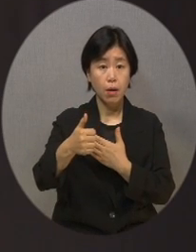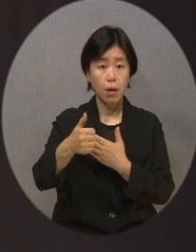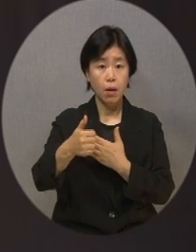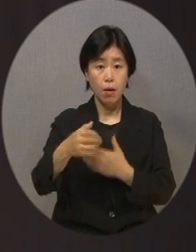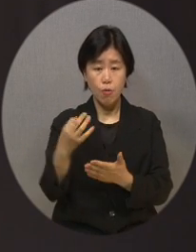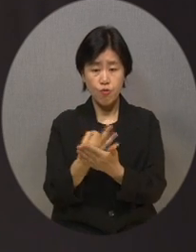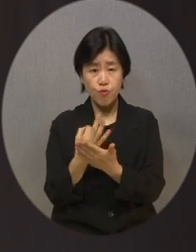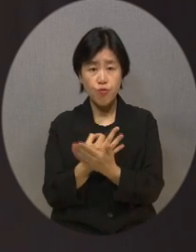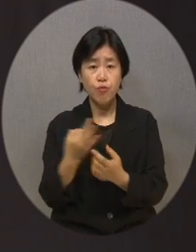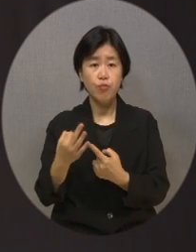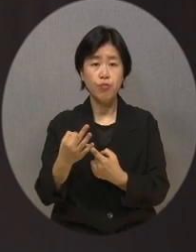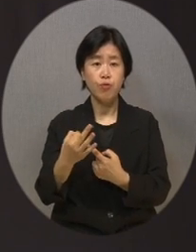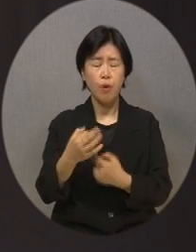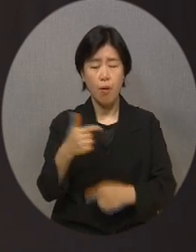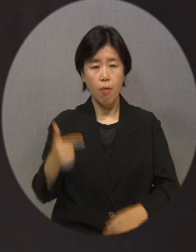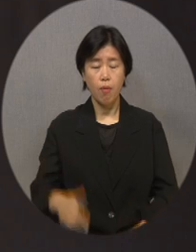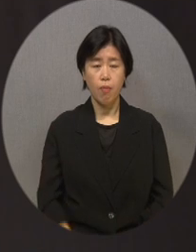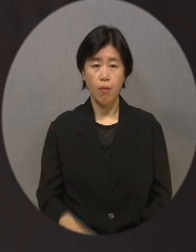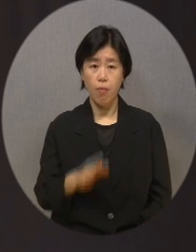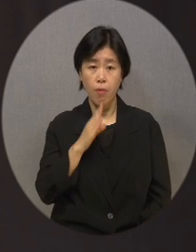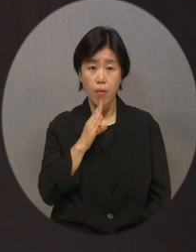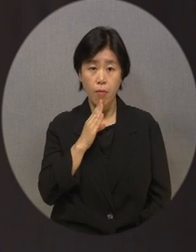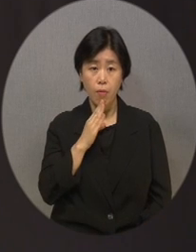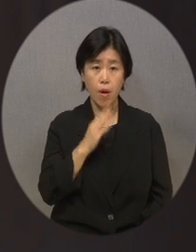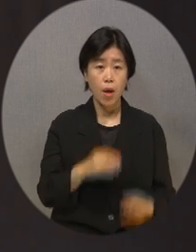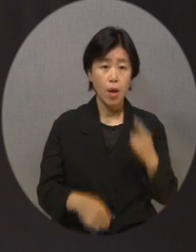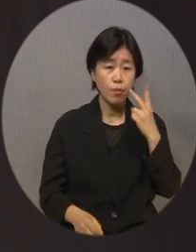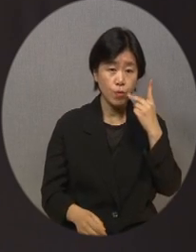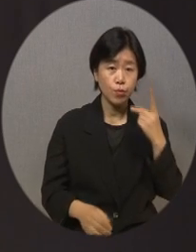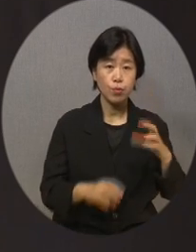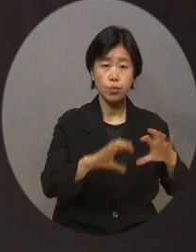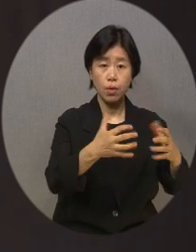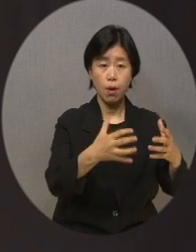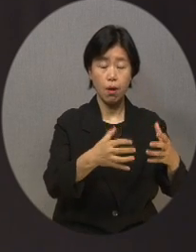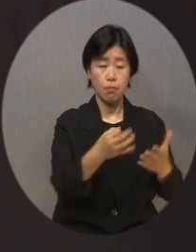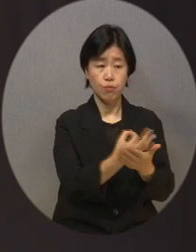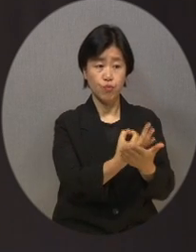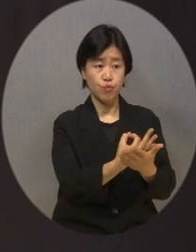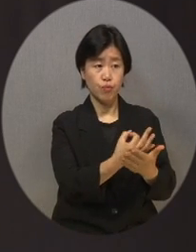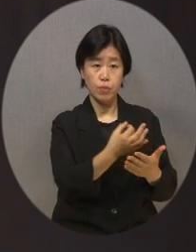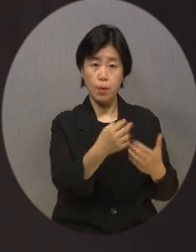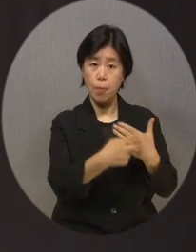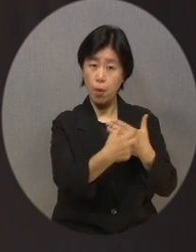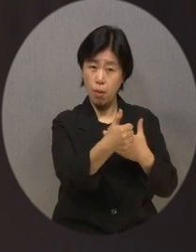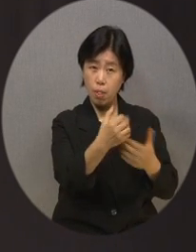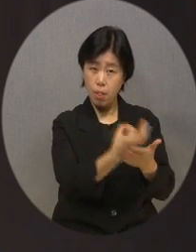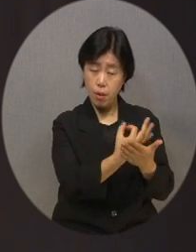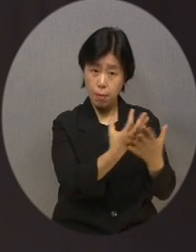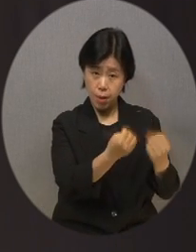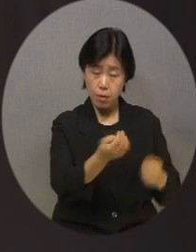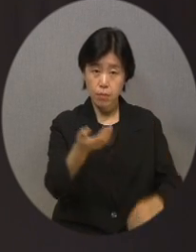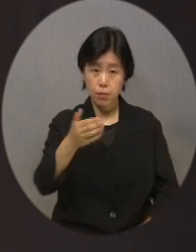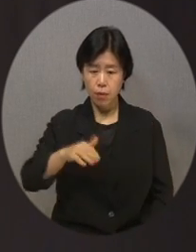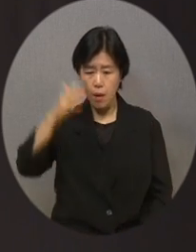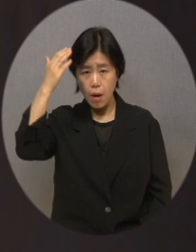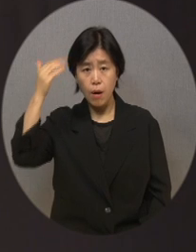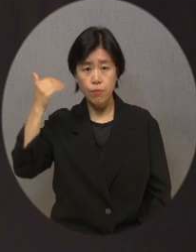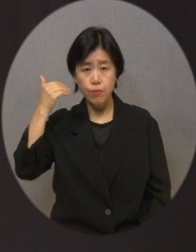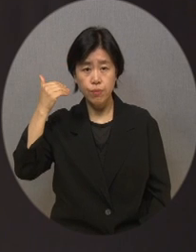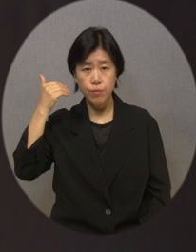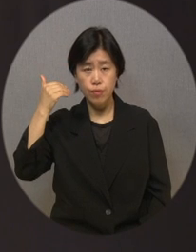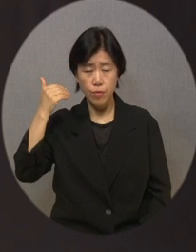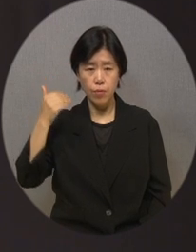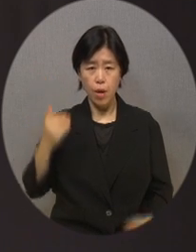수도 있습니다. 물론 미국이 의사 수입이 굉장히 높은 건 대부분 아실 거예요. 하지만 국민소득으로 놓고 보면 한국의 두 배가